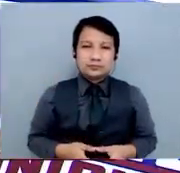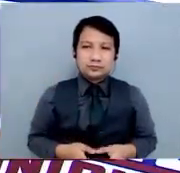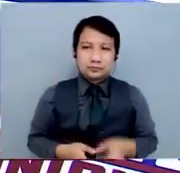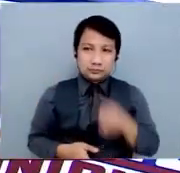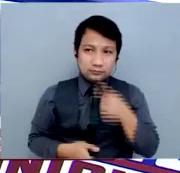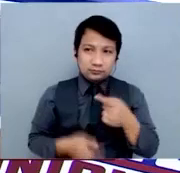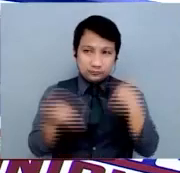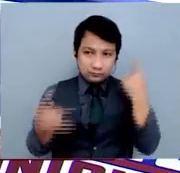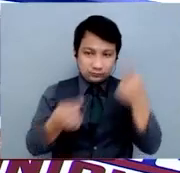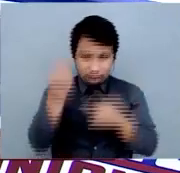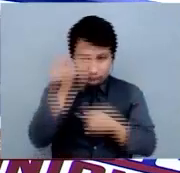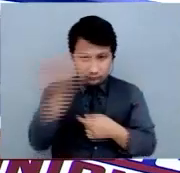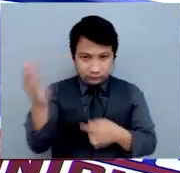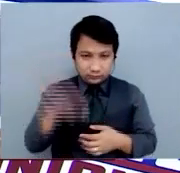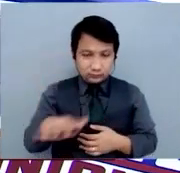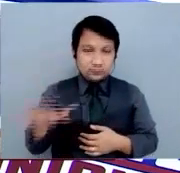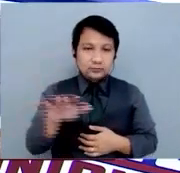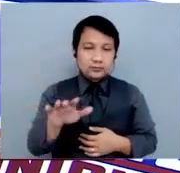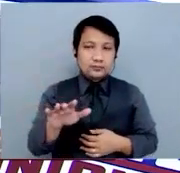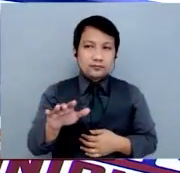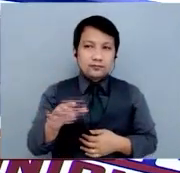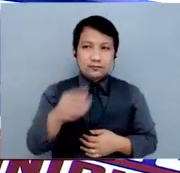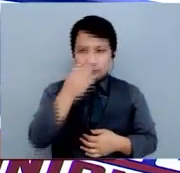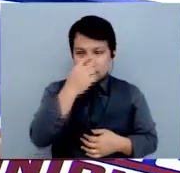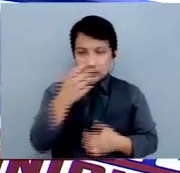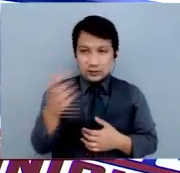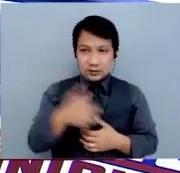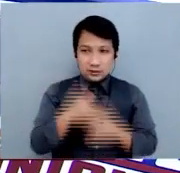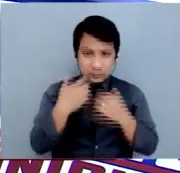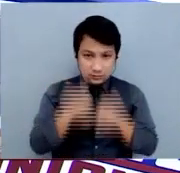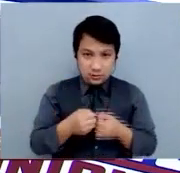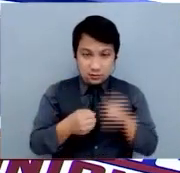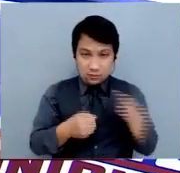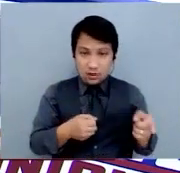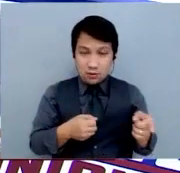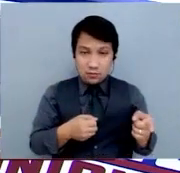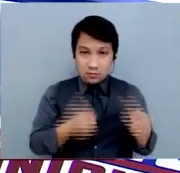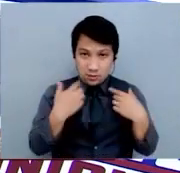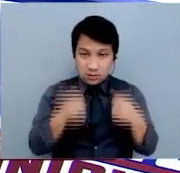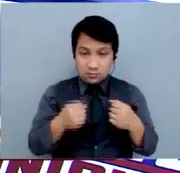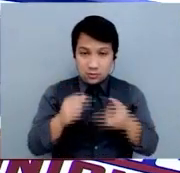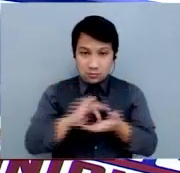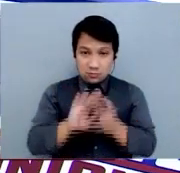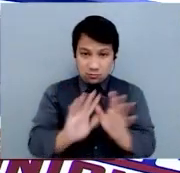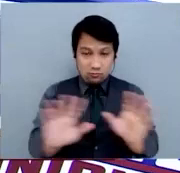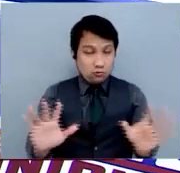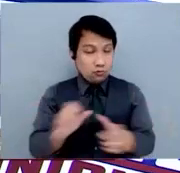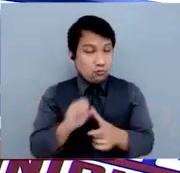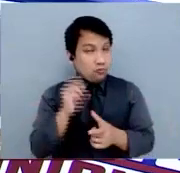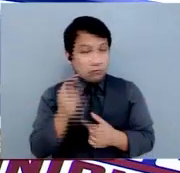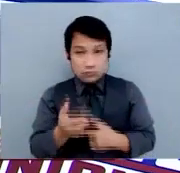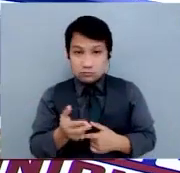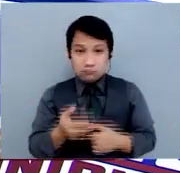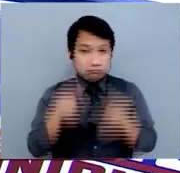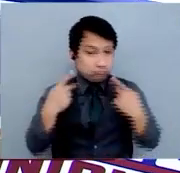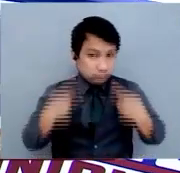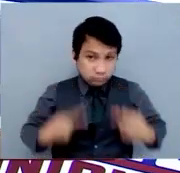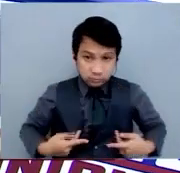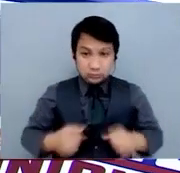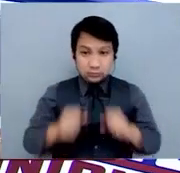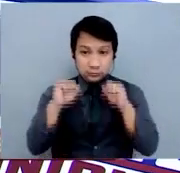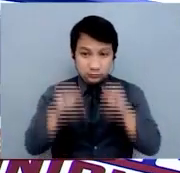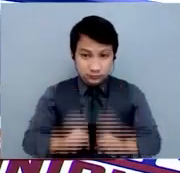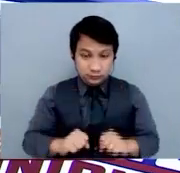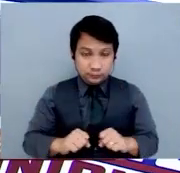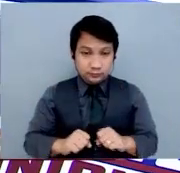concern din is nakapag fully recover na ba yung healthcare worker? I mean, is he physically able to